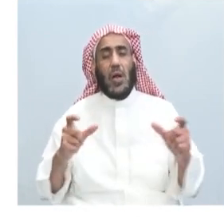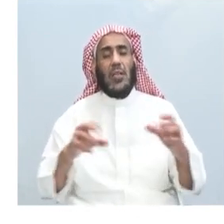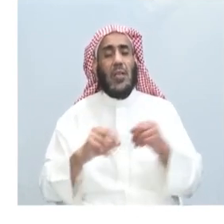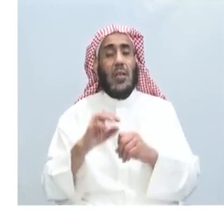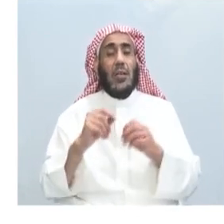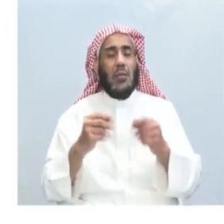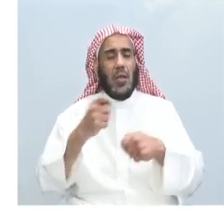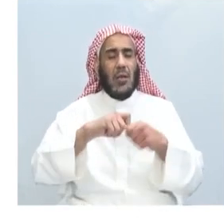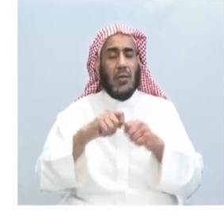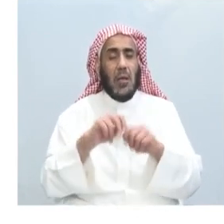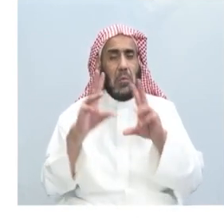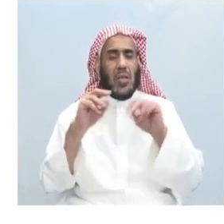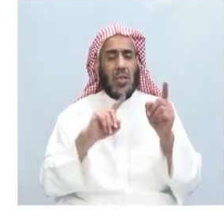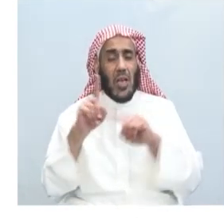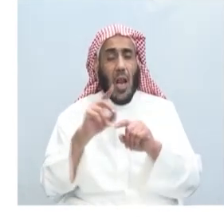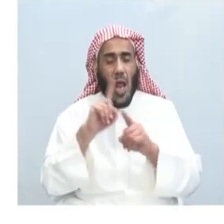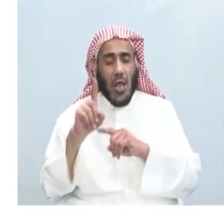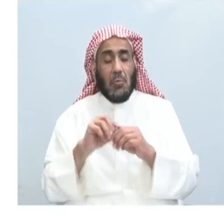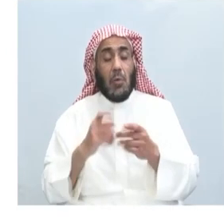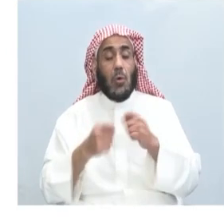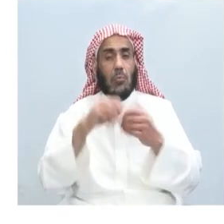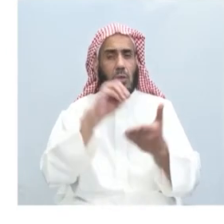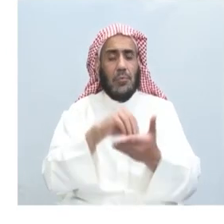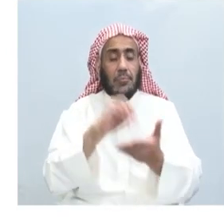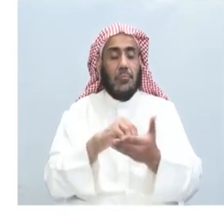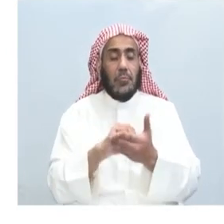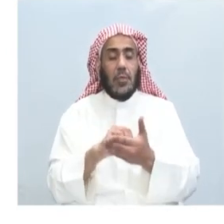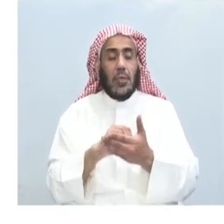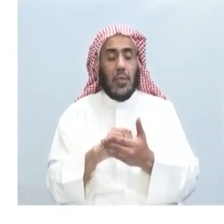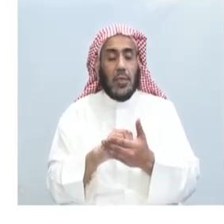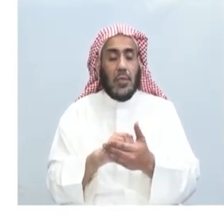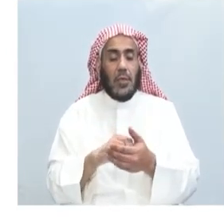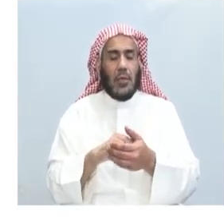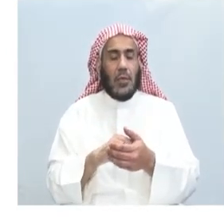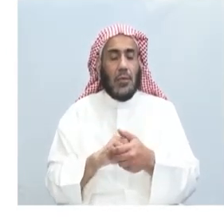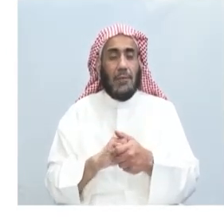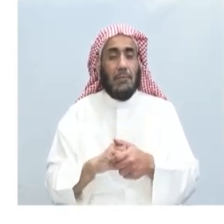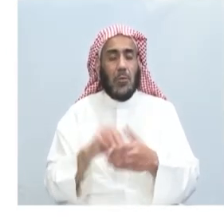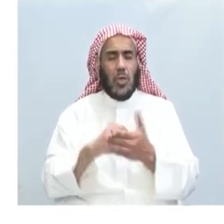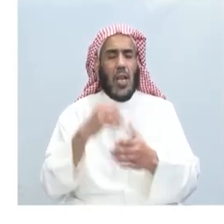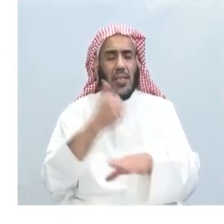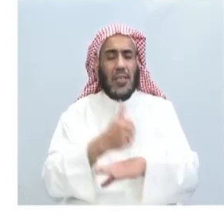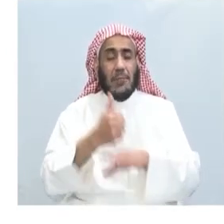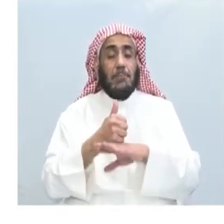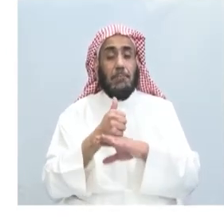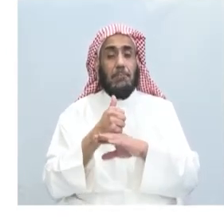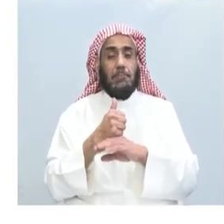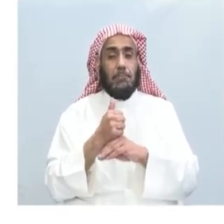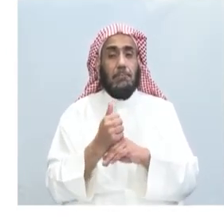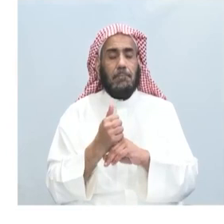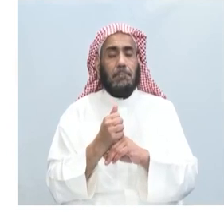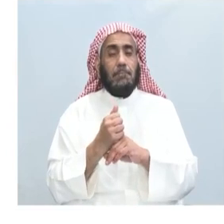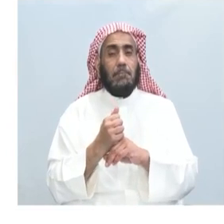ستكتب المعادله الكيميائيه بهذا الشكل لاحظ ما هي المواد الموجوده لدينا لابد من وجود الاشياء الاساسيه فيها اللي هو